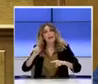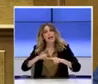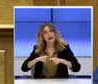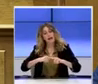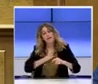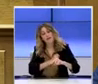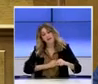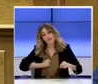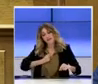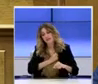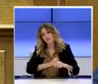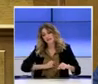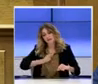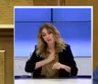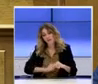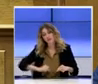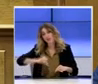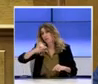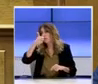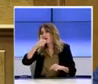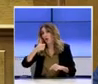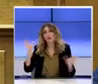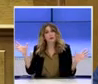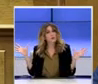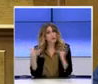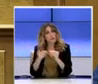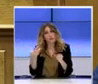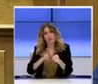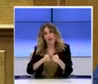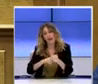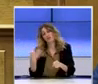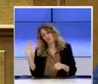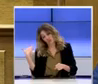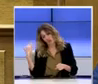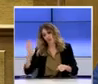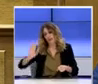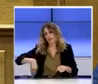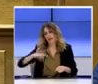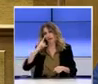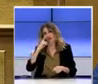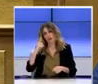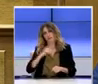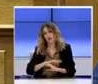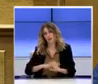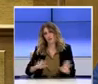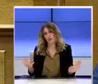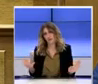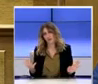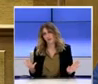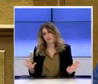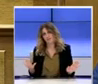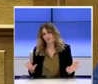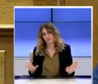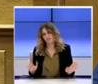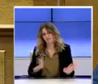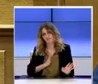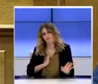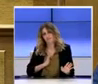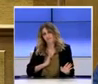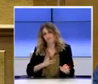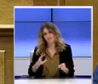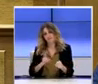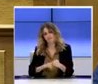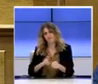πρωτιά σε θνητότητα τέλη Νοεμβρίου με το ποσοστό των θανάτων των συνανθρώπων μας επί